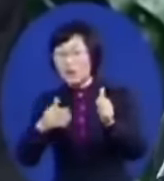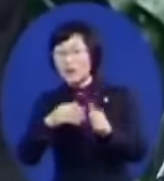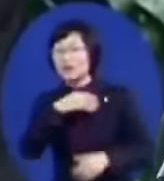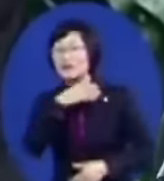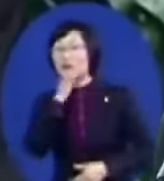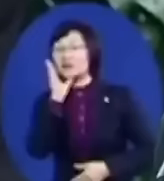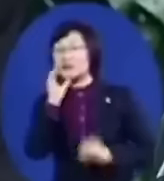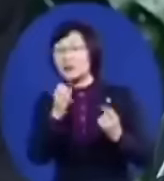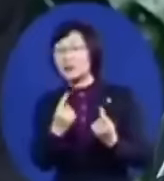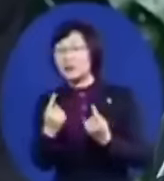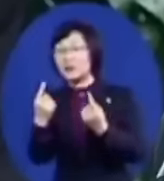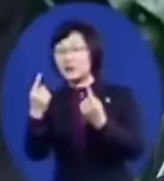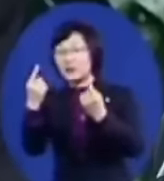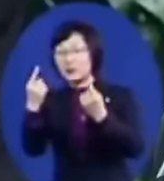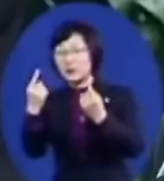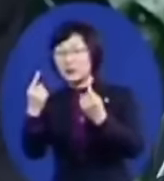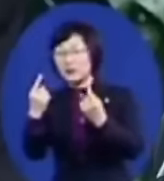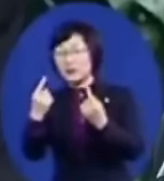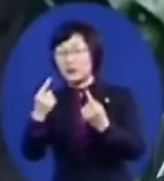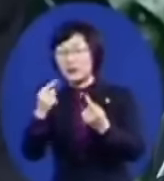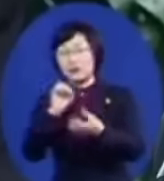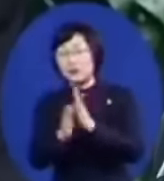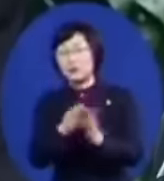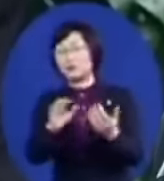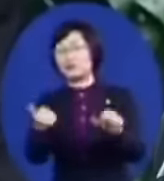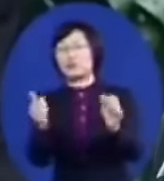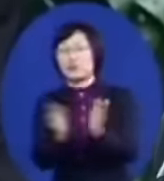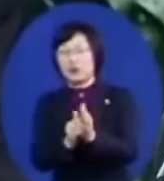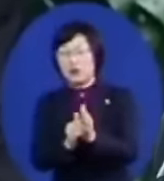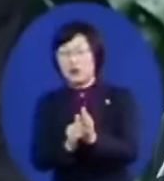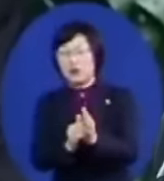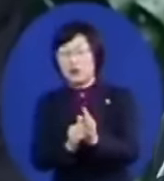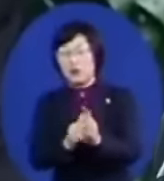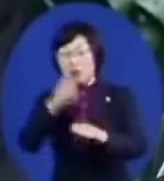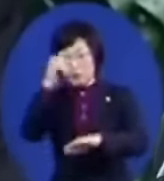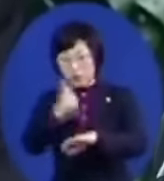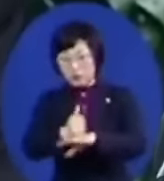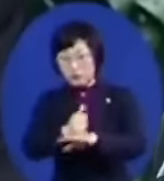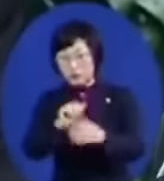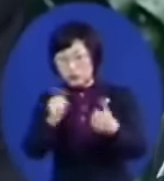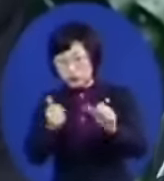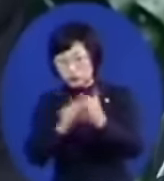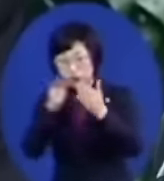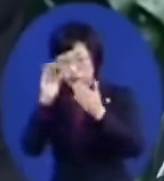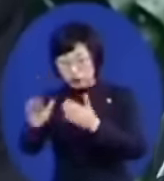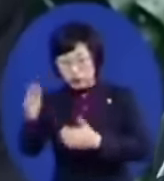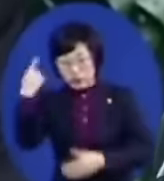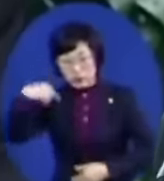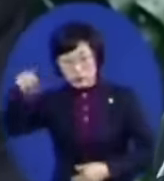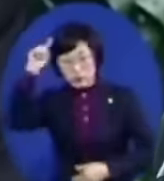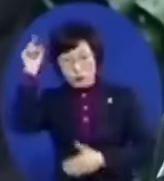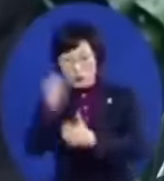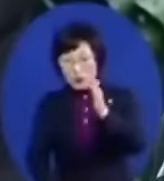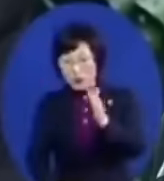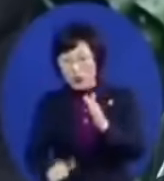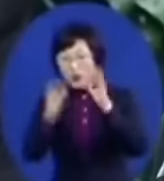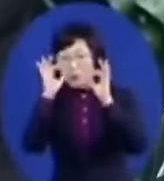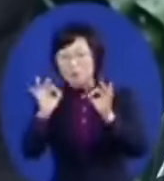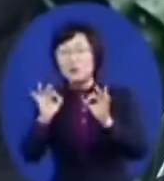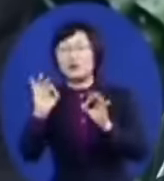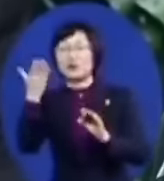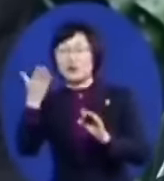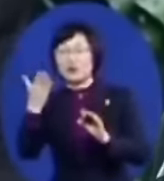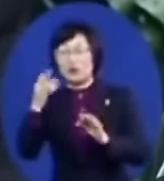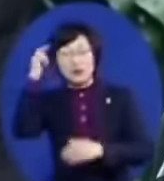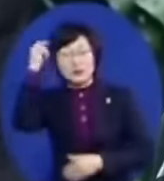되고 별 수 없이 죽었습니다. 죽어보니까 음부가 있는 것을 알게 되었습니다. 자기 영혼이